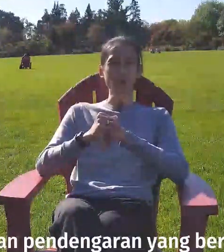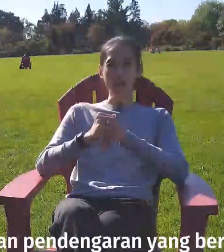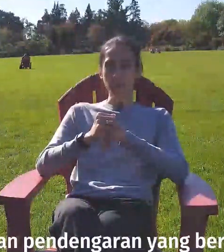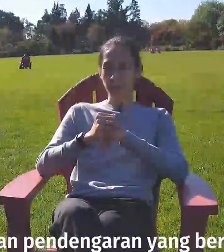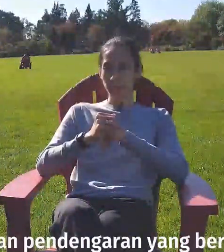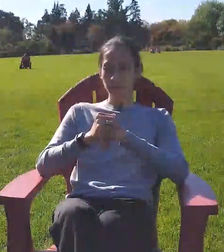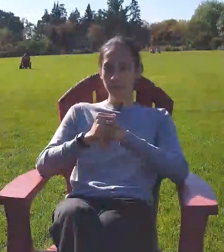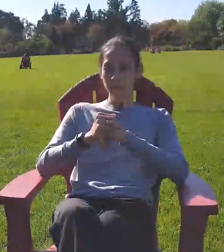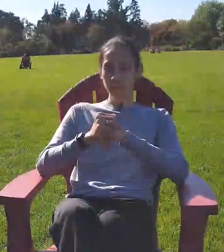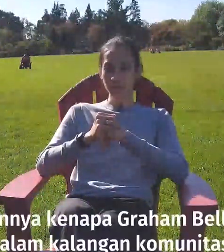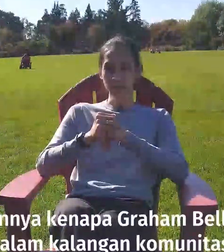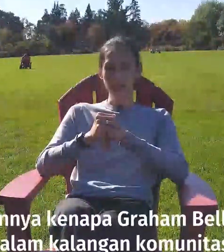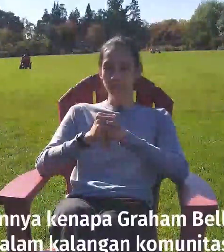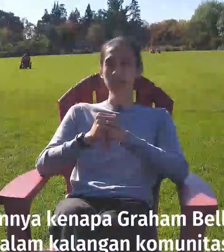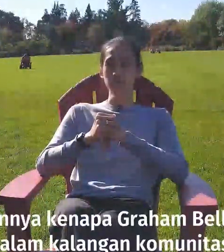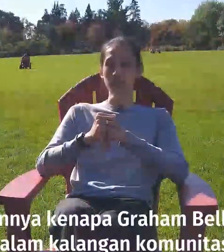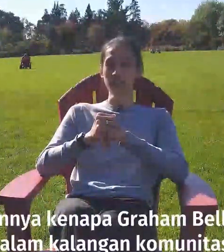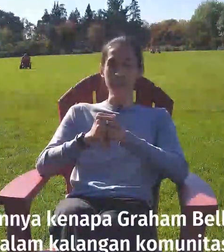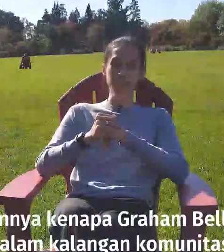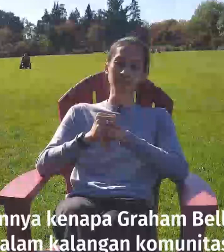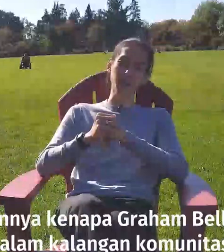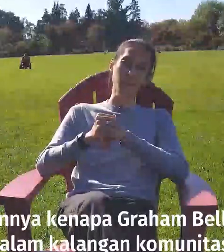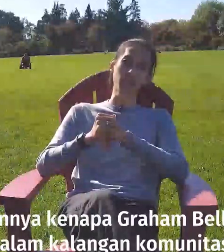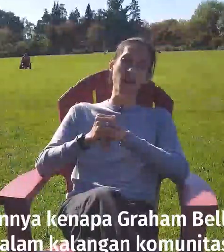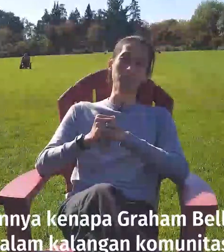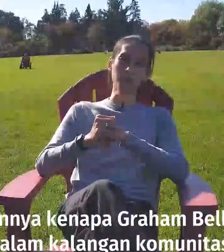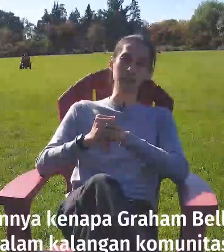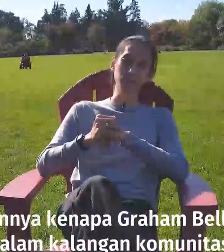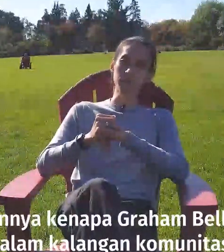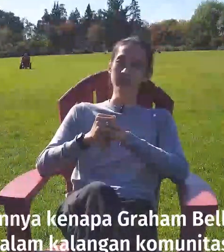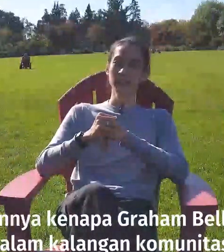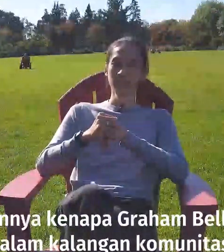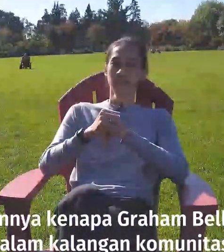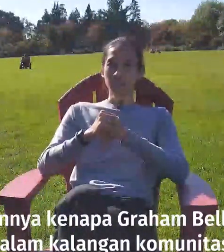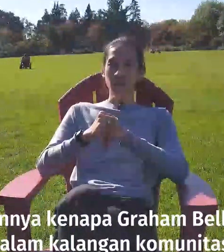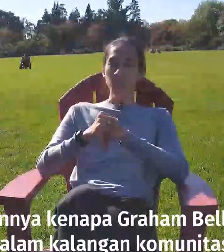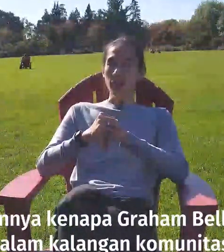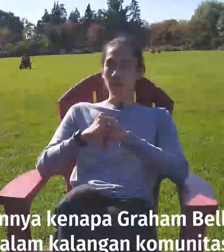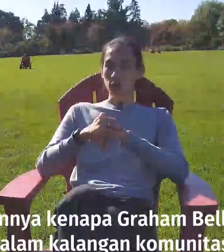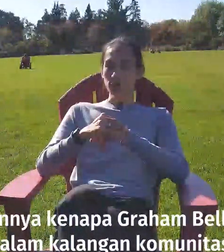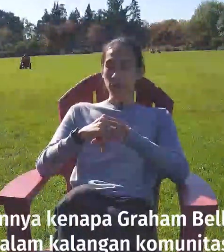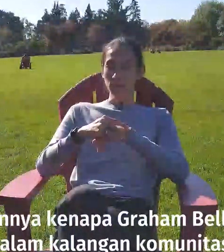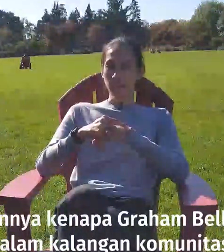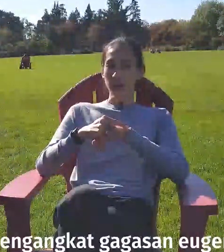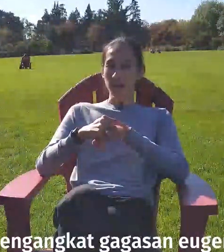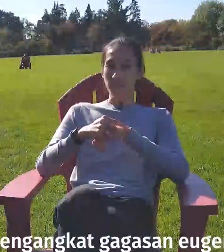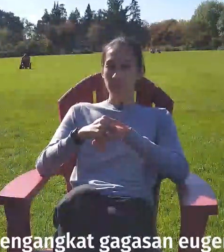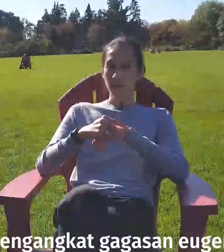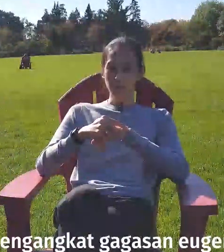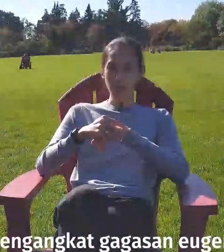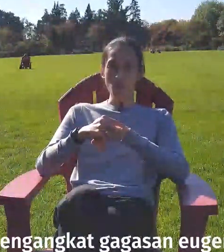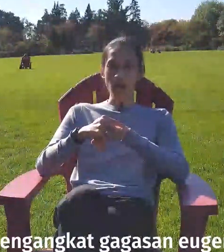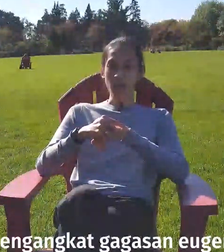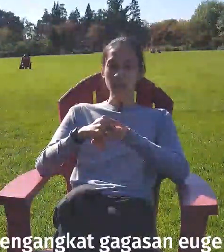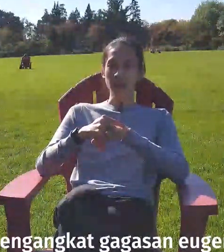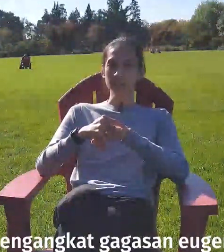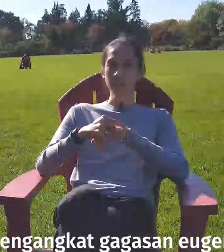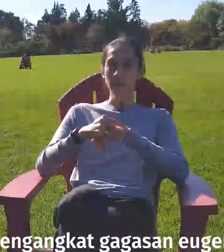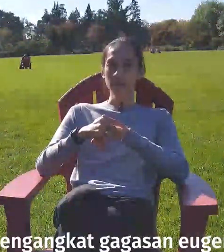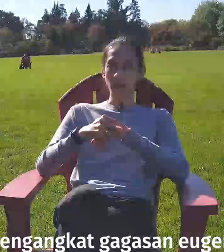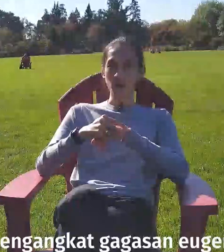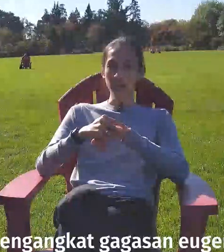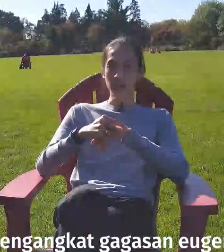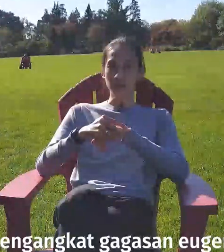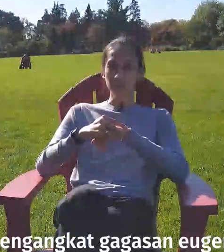pendengaran yang beragam Jadi itulah Alasannya kenapa grampil begitu dibenci dalam kalangan komunitas Suli karena beliau mengangkat